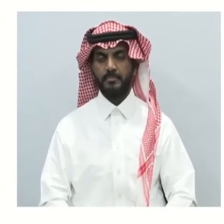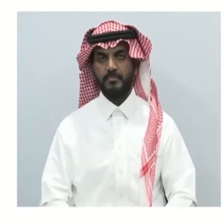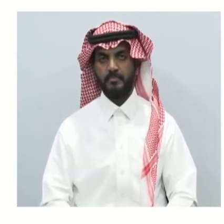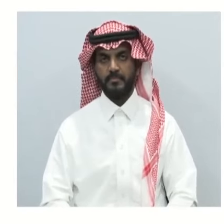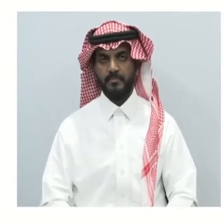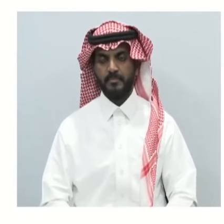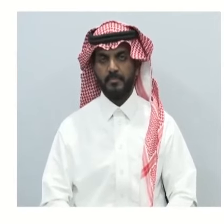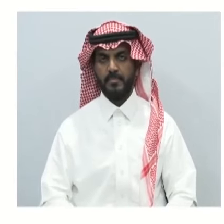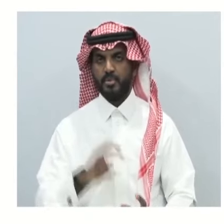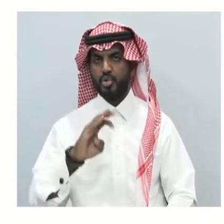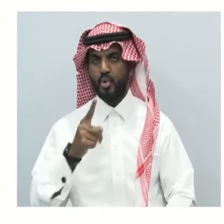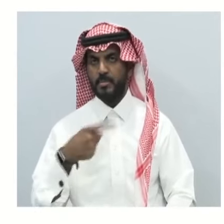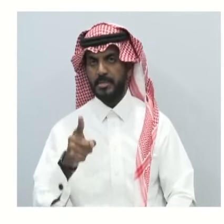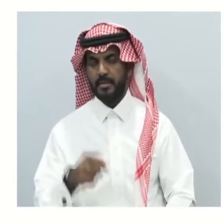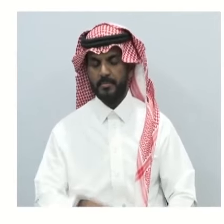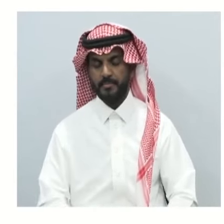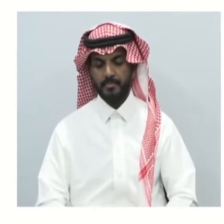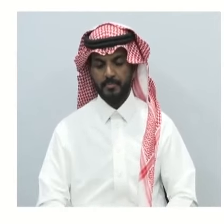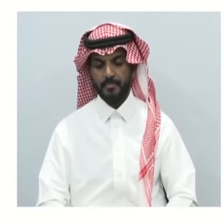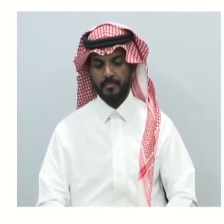ما هي الاجابه الصحيحه معتمد